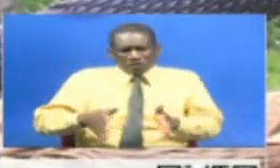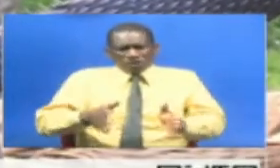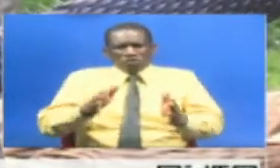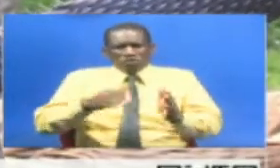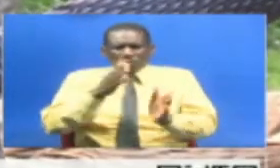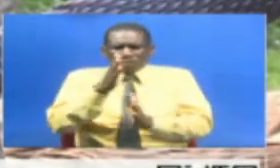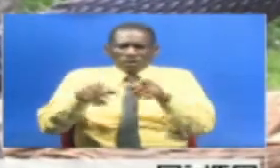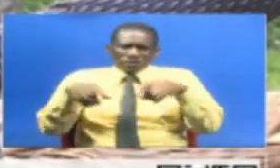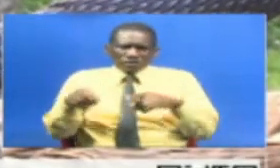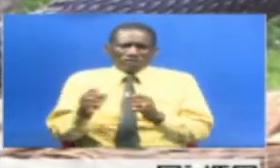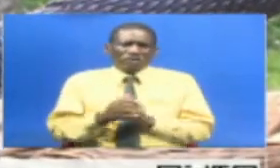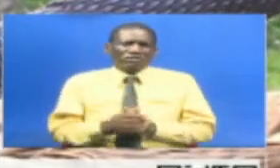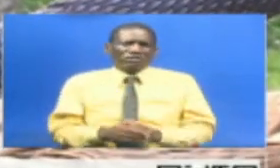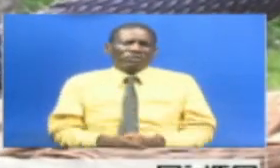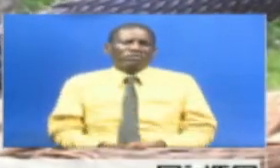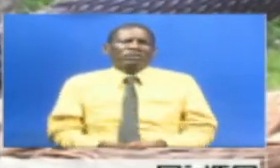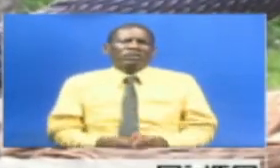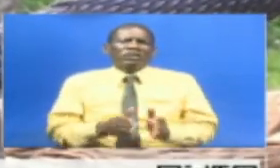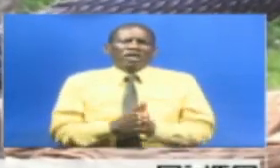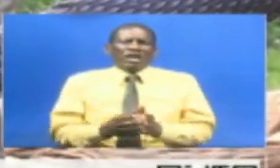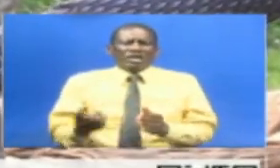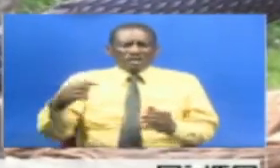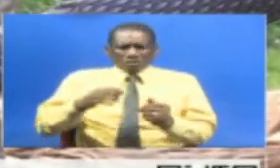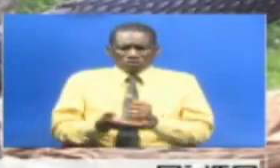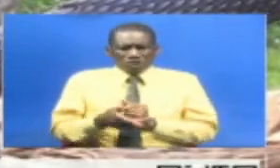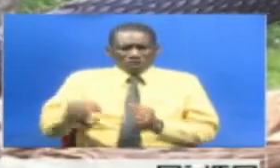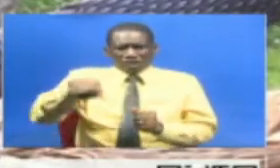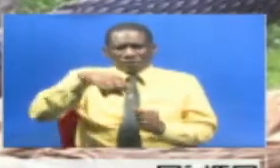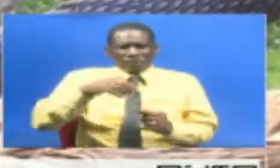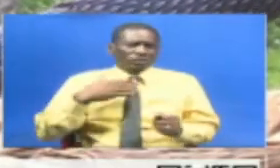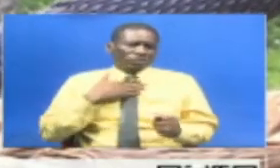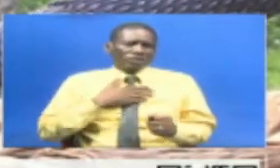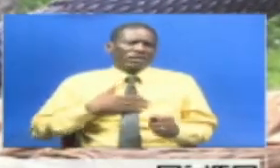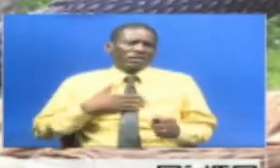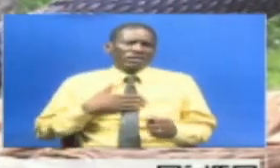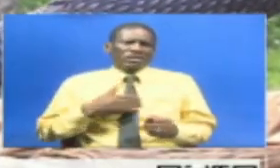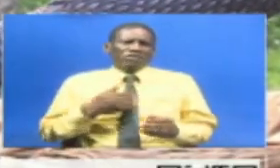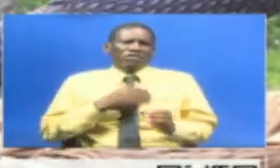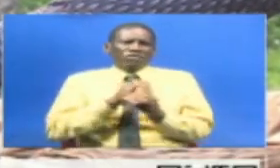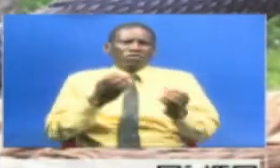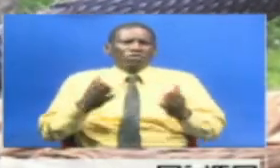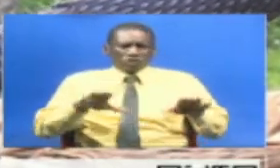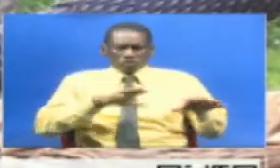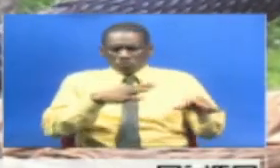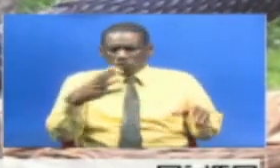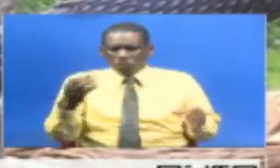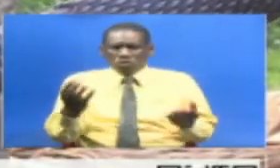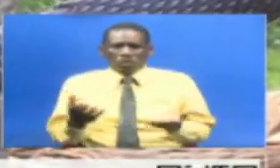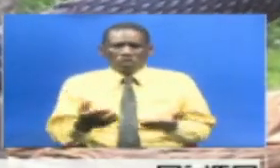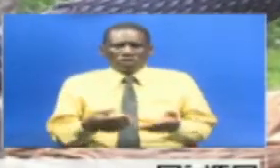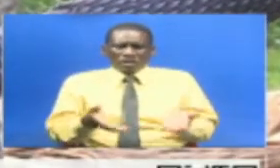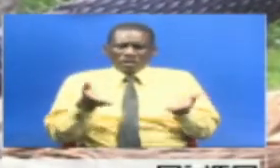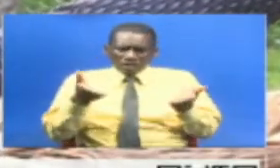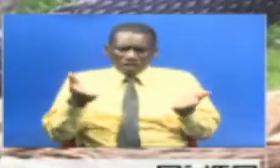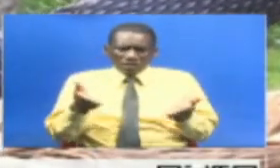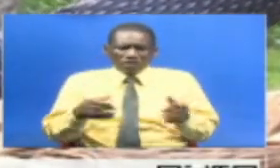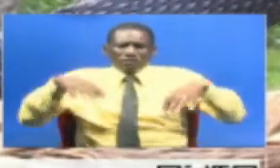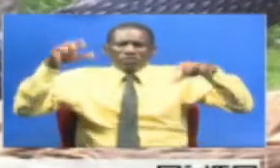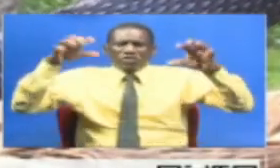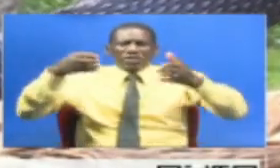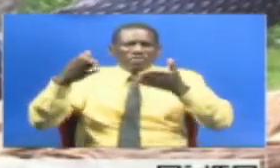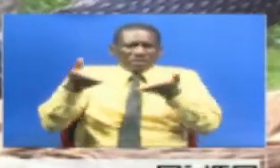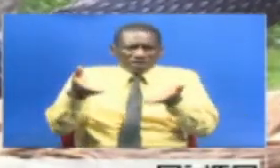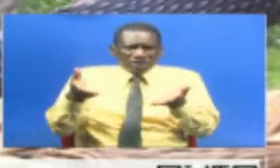tujipange. Na wakuje watusaidie tafadhali. Hatuna mahali pa kukaa. Kwanza saa hii hata mvua ikikuja saa hii